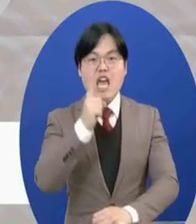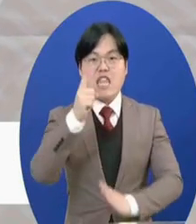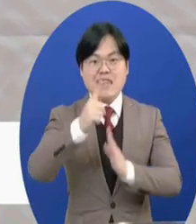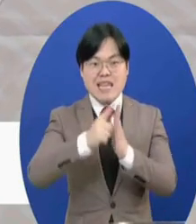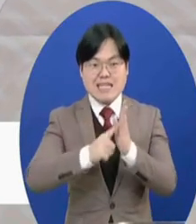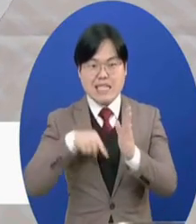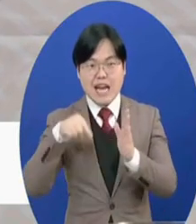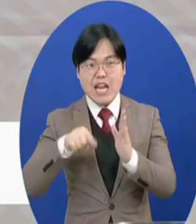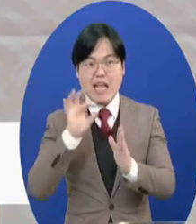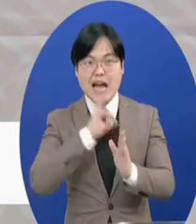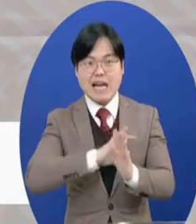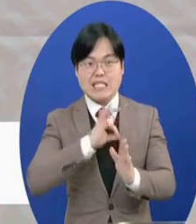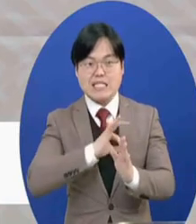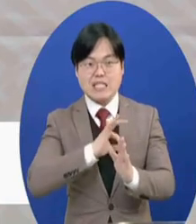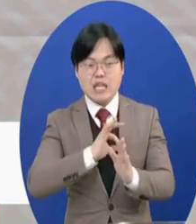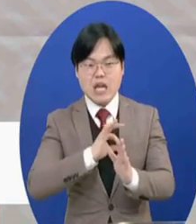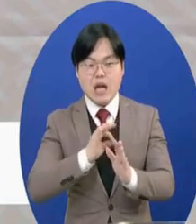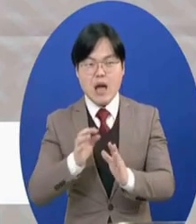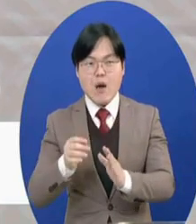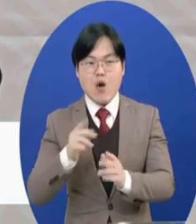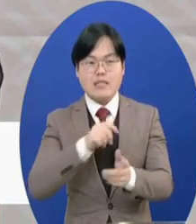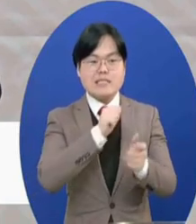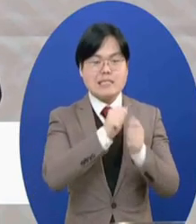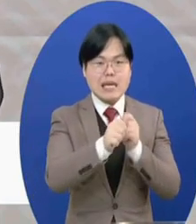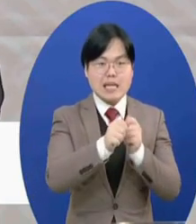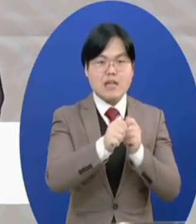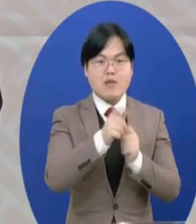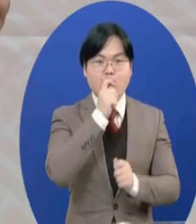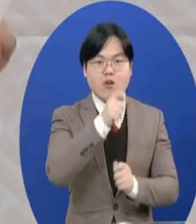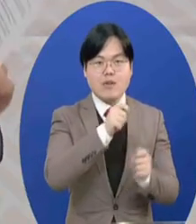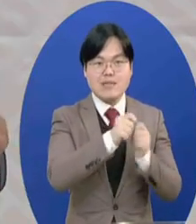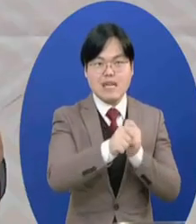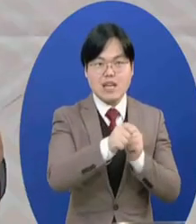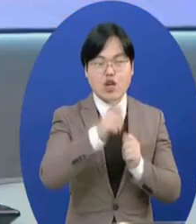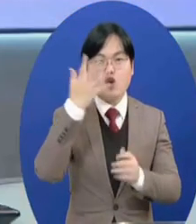орлогоор цохон байгуулаач гэдэг энэ уриалгыг гаргаж байна.